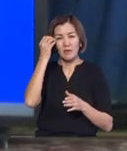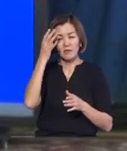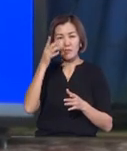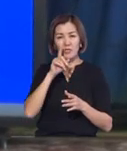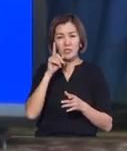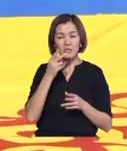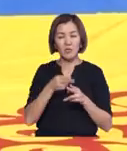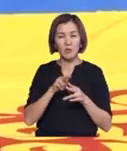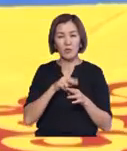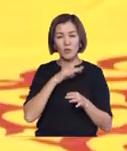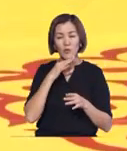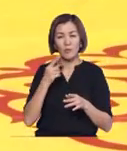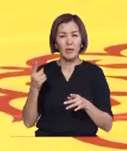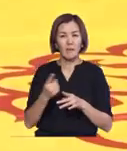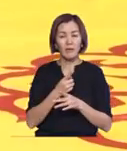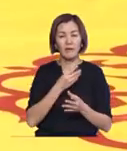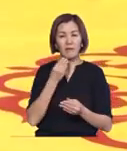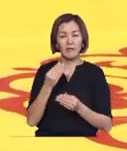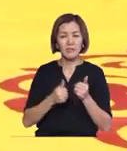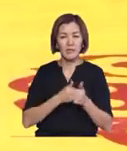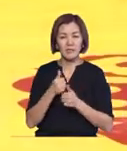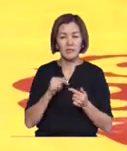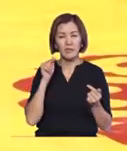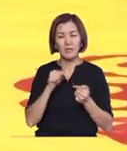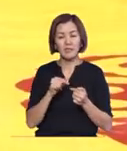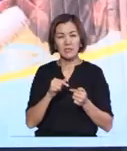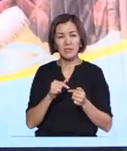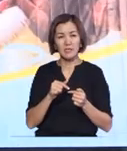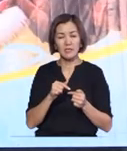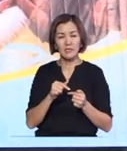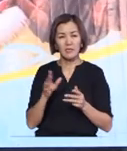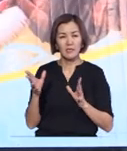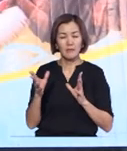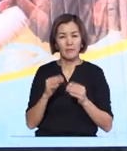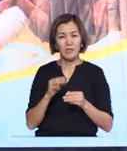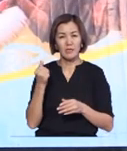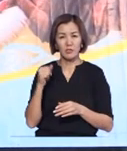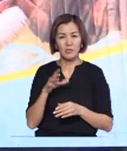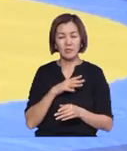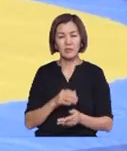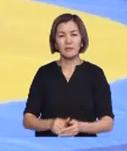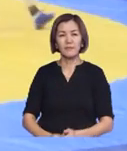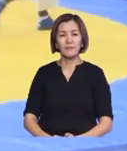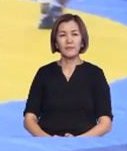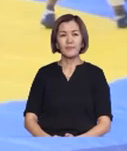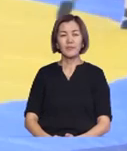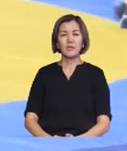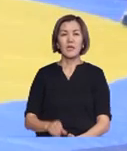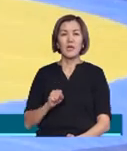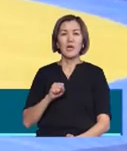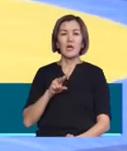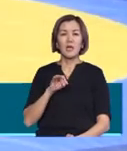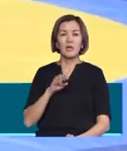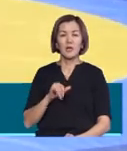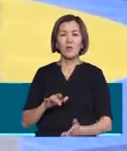жетерлік. Олар алғашқы сайыстарында қарсыластарының жауырынан жеңіскетіп жатты. Мен Алатау қаласында